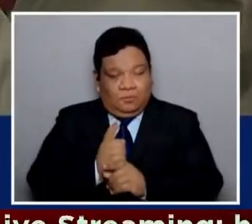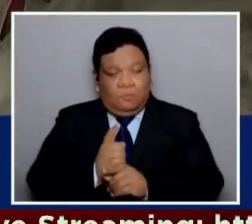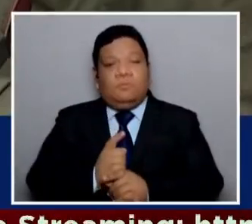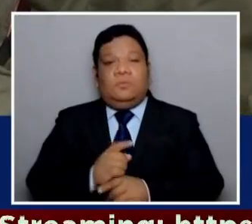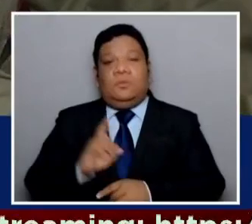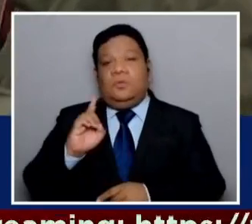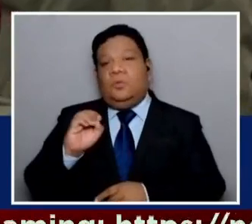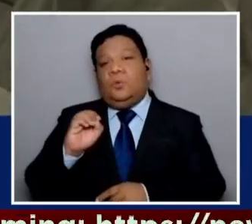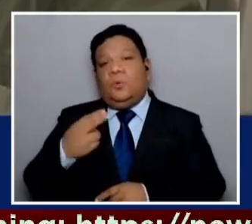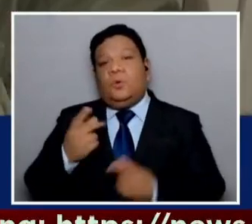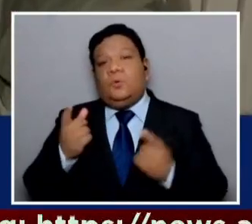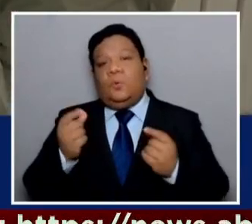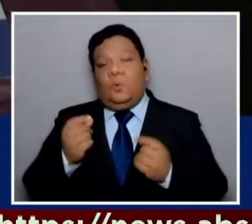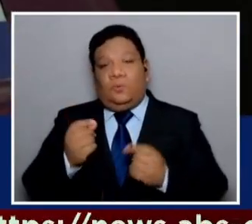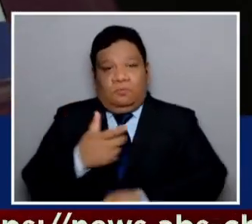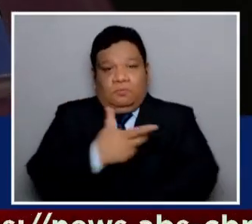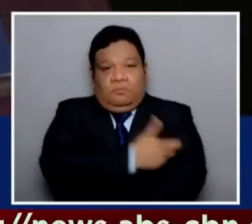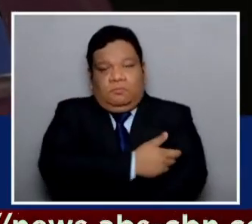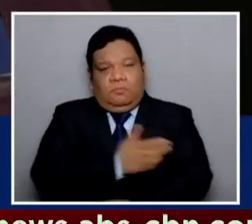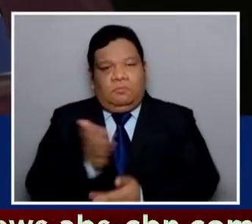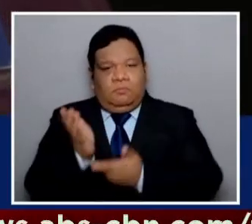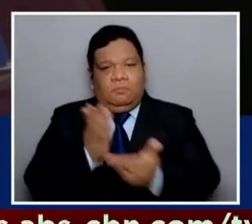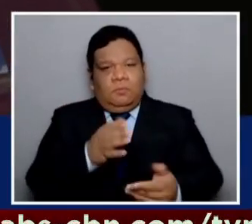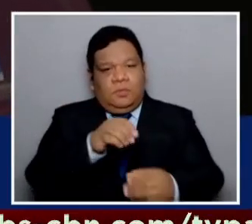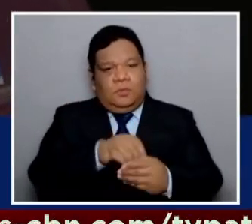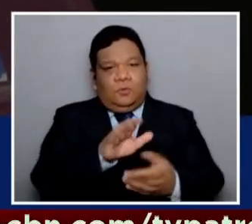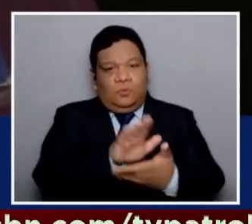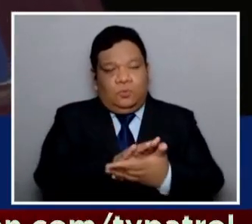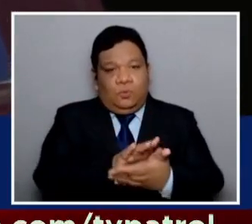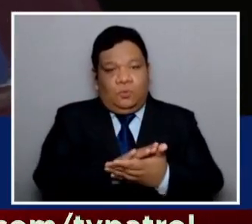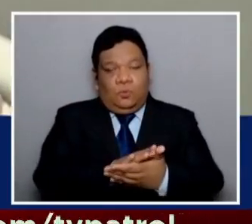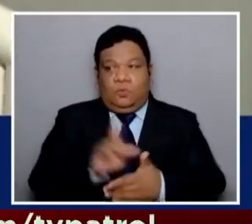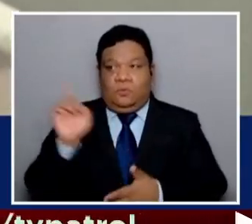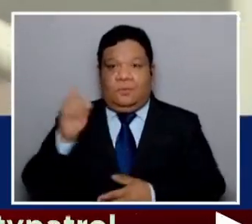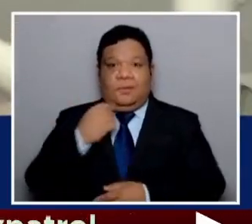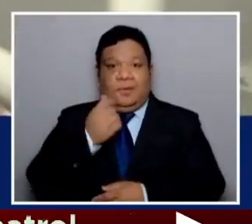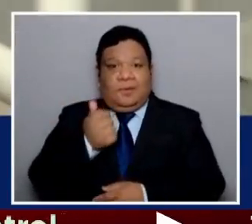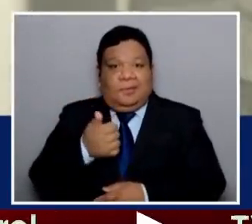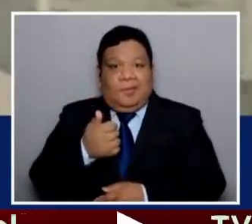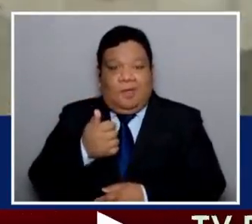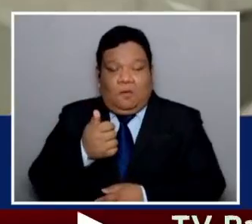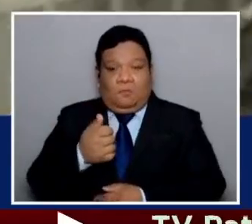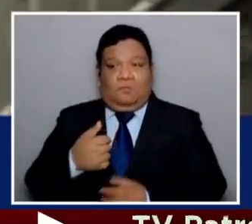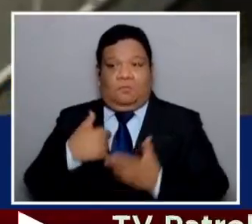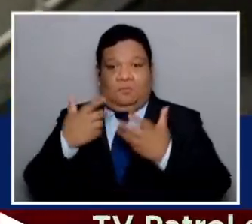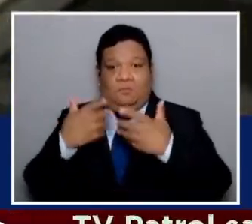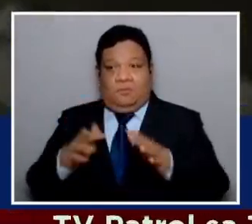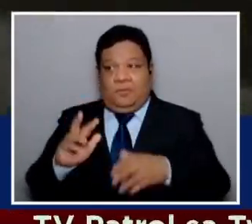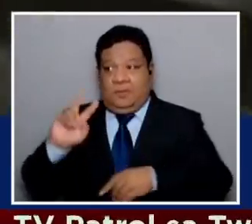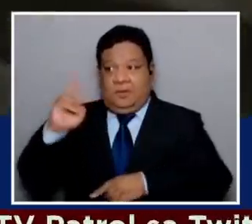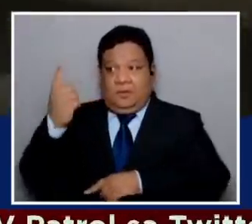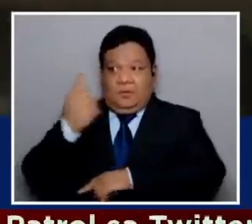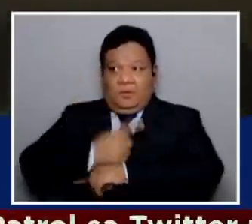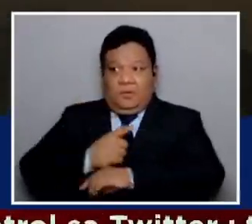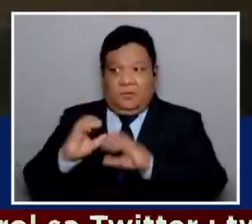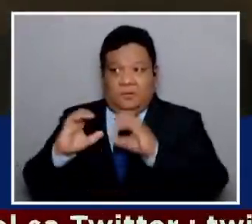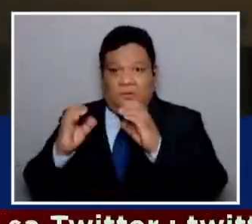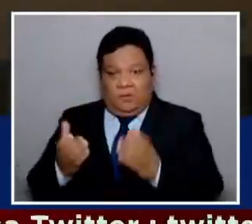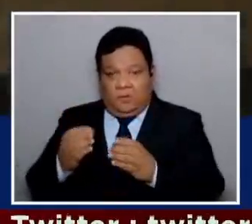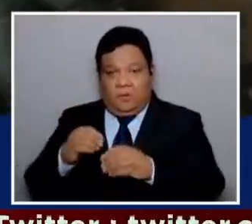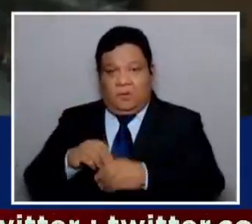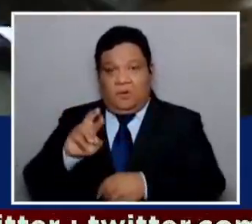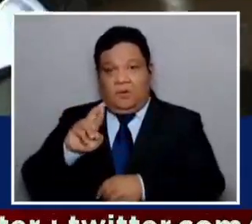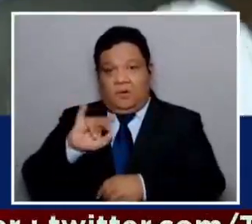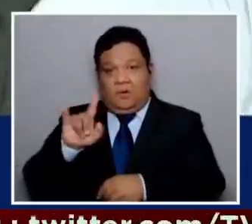Ang grade 10 na si Faith Santos dumiretso sa bakunahan pagkatapos ng ikalawang araw ng klase sa Rizal High School sa